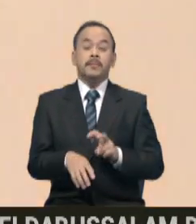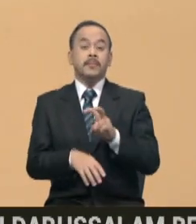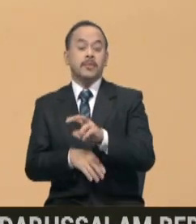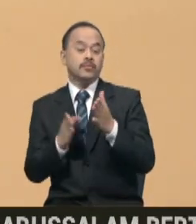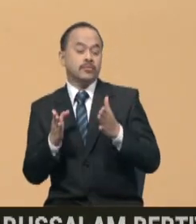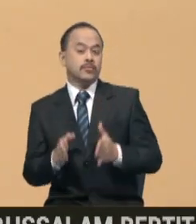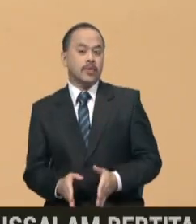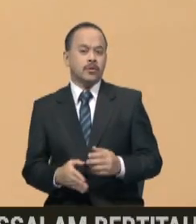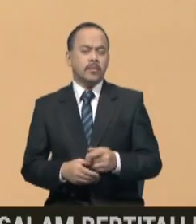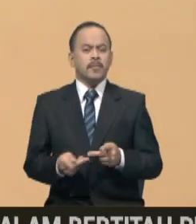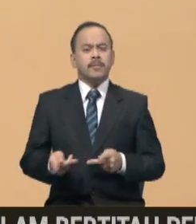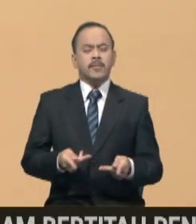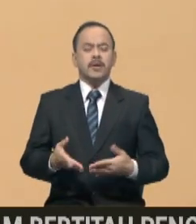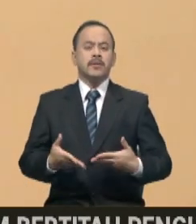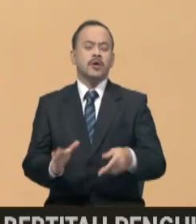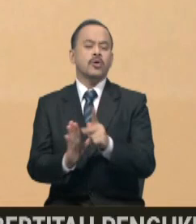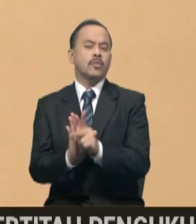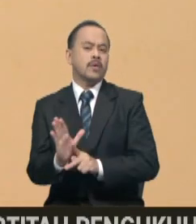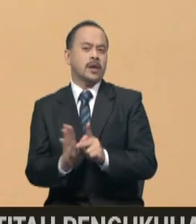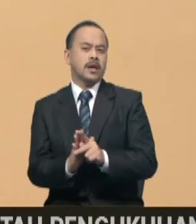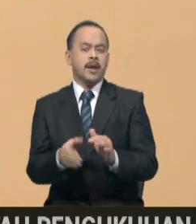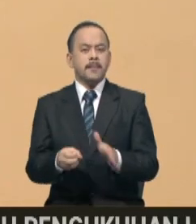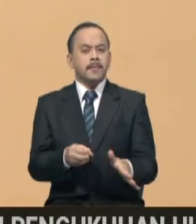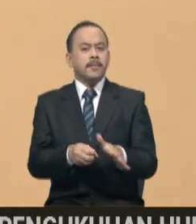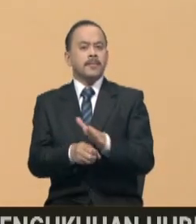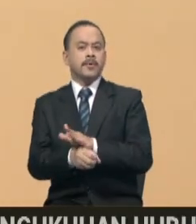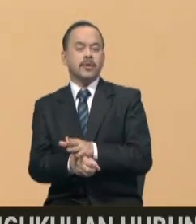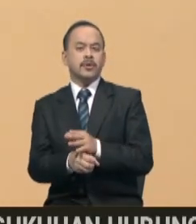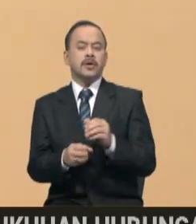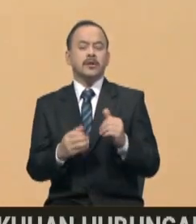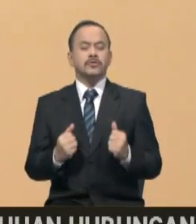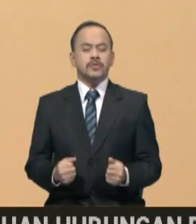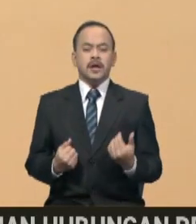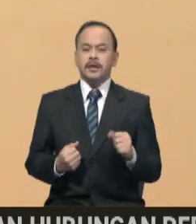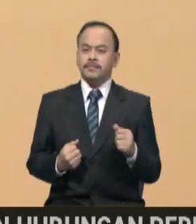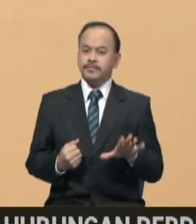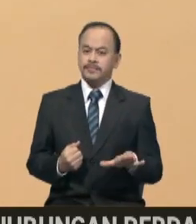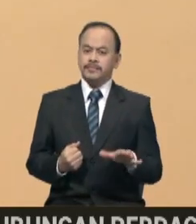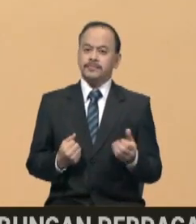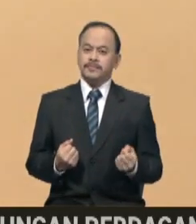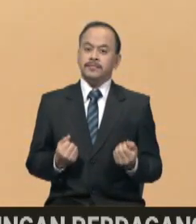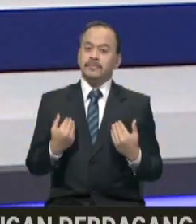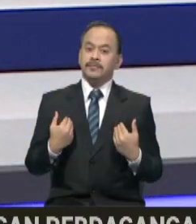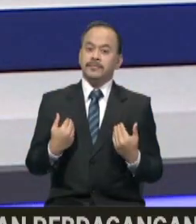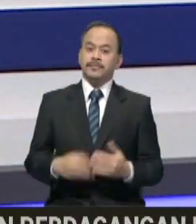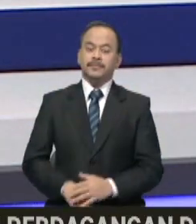dalam memberikan perkhidmatan yang berkualiti dan memenuhi piawaian yang ditetapkan.